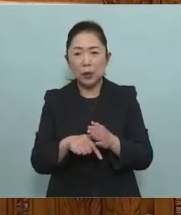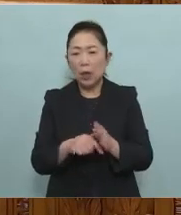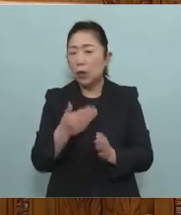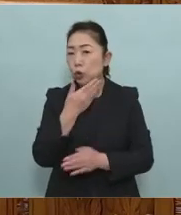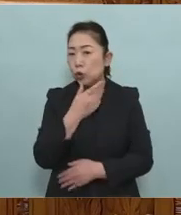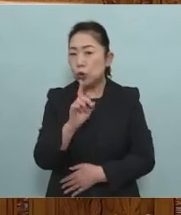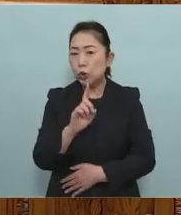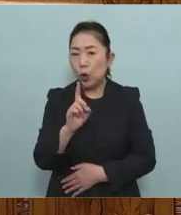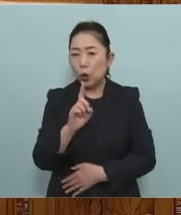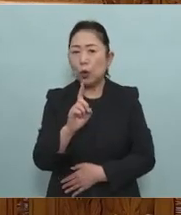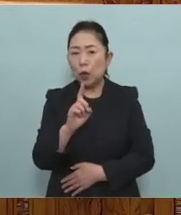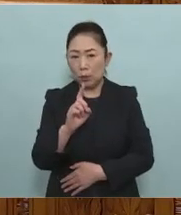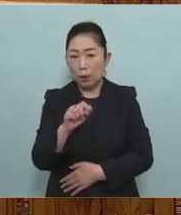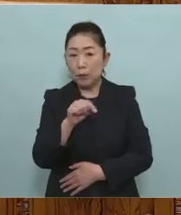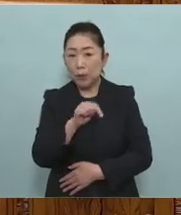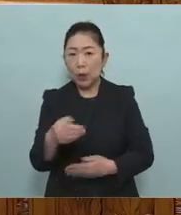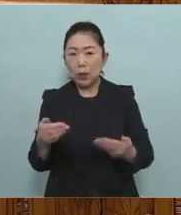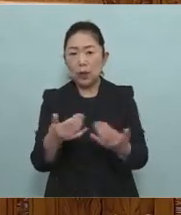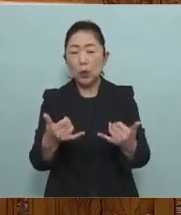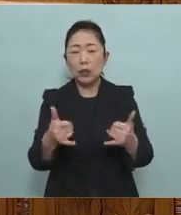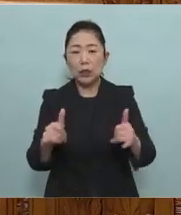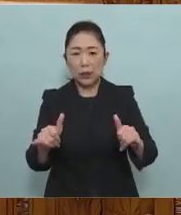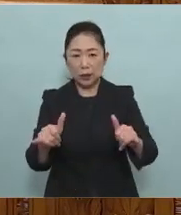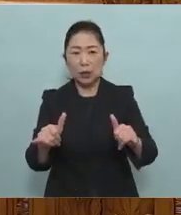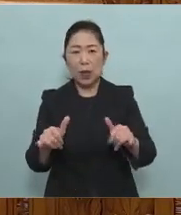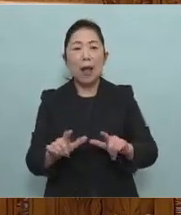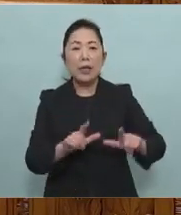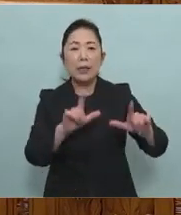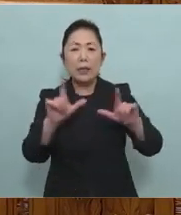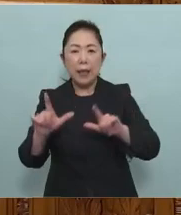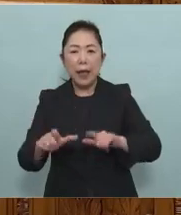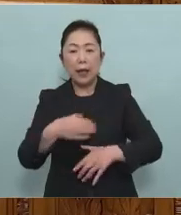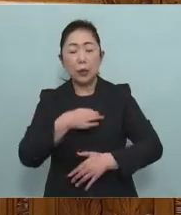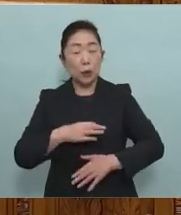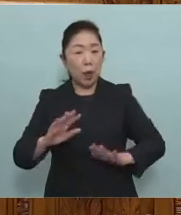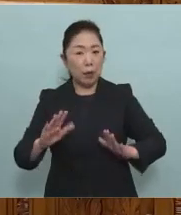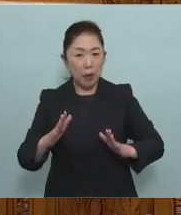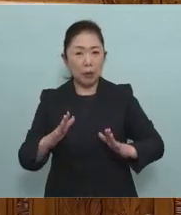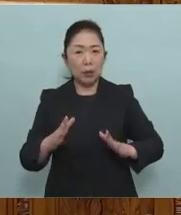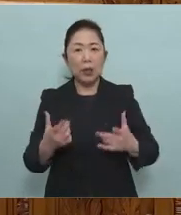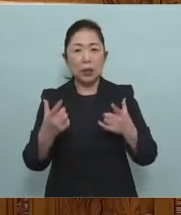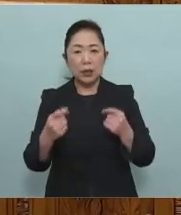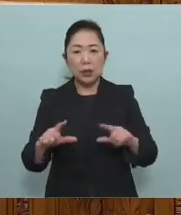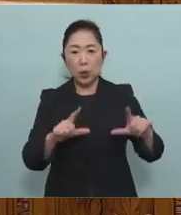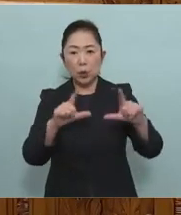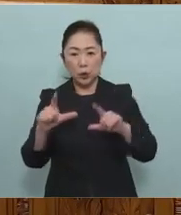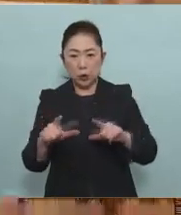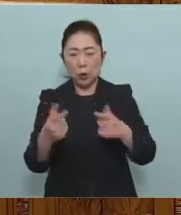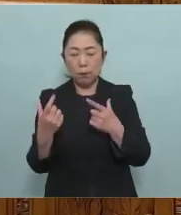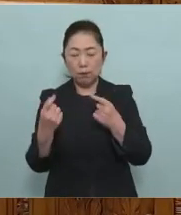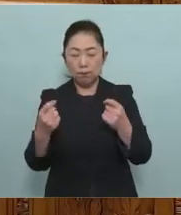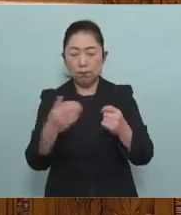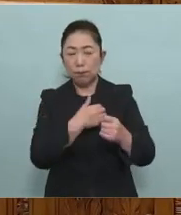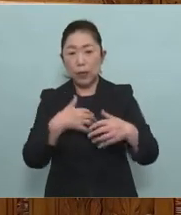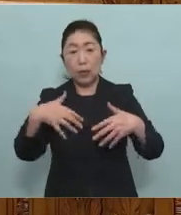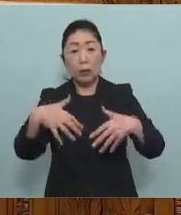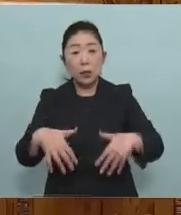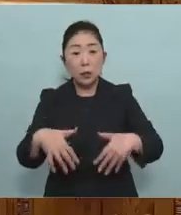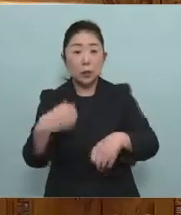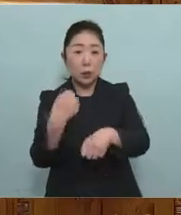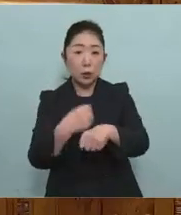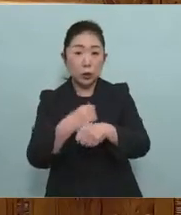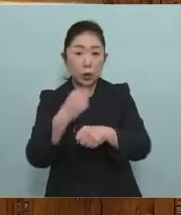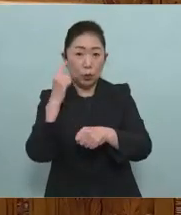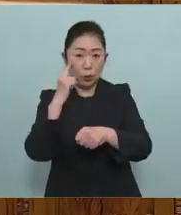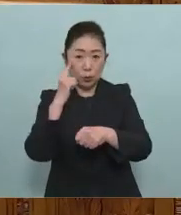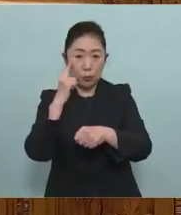なことは、一次産業に携わる方たちが生活の不安なく、なりわいを続けることができる仕組みづくりなのではありません